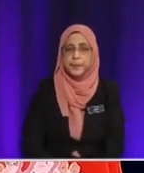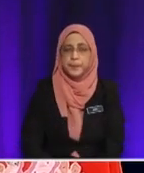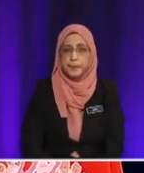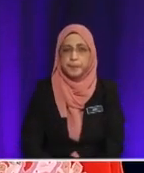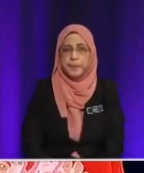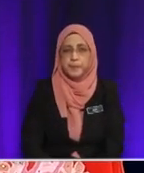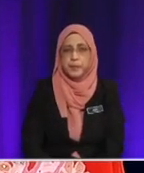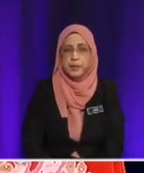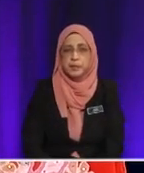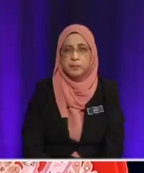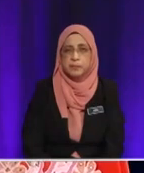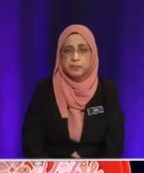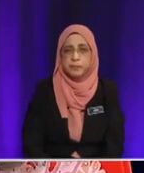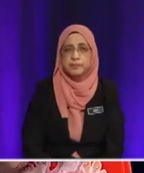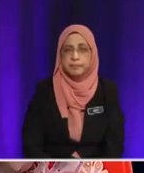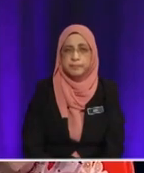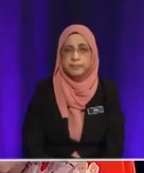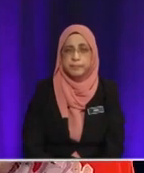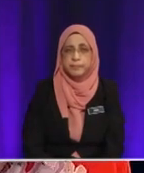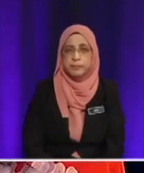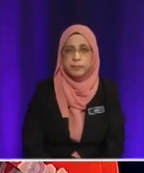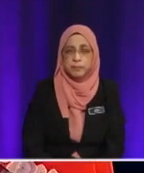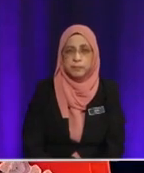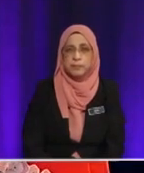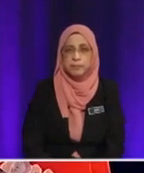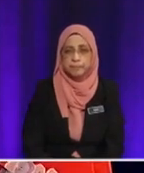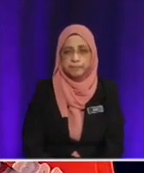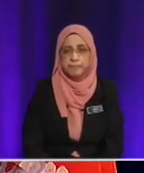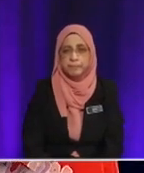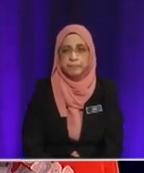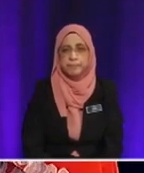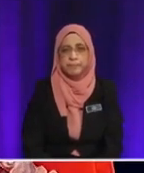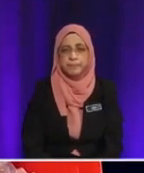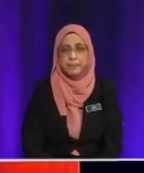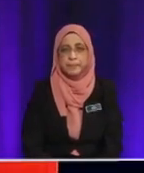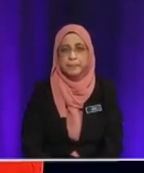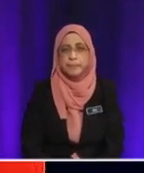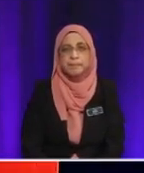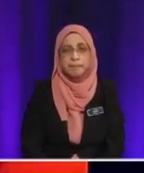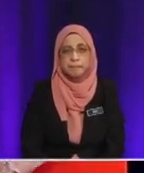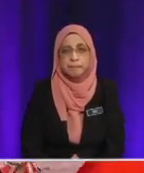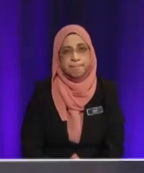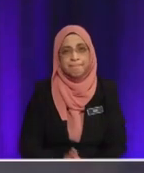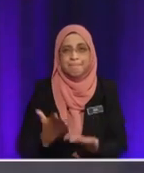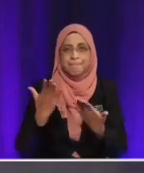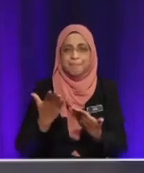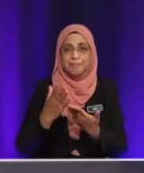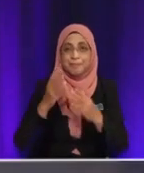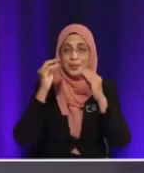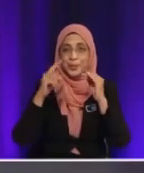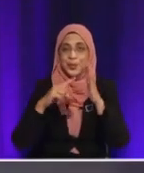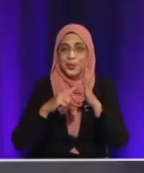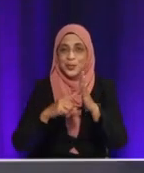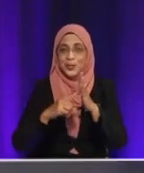sampai lutut, kita lap sampai sampai lutut tadi. Okey, dah kita. Baik cikgu, saya rasa cikgu dah buat demonstrasi. Saya